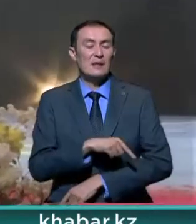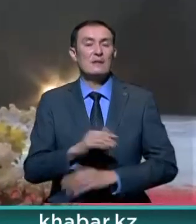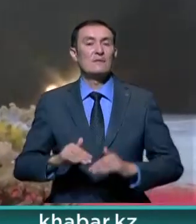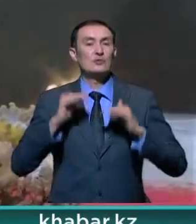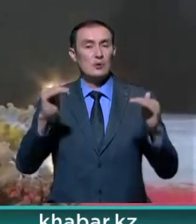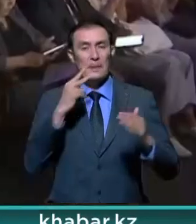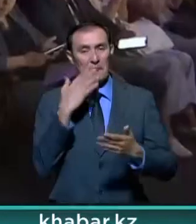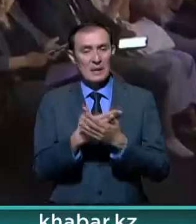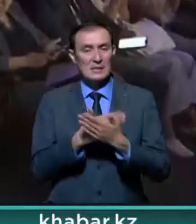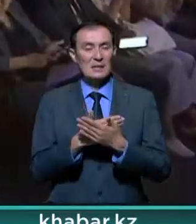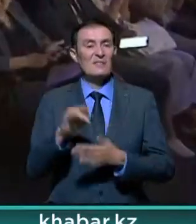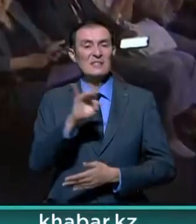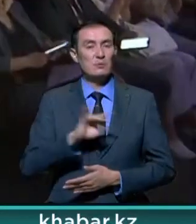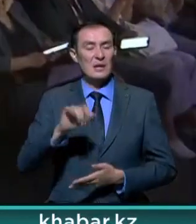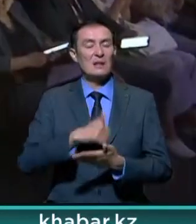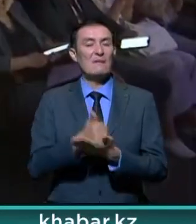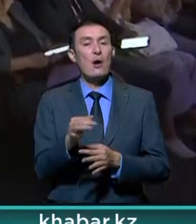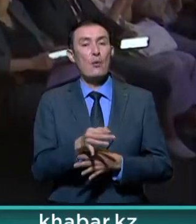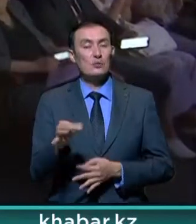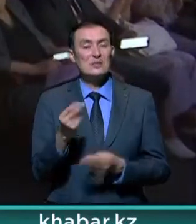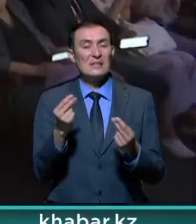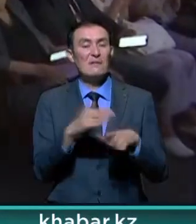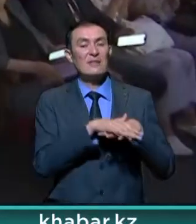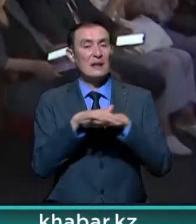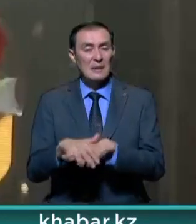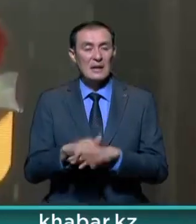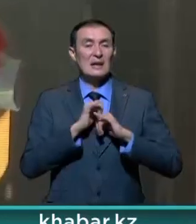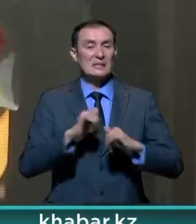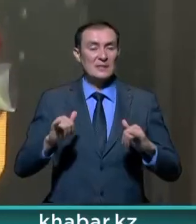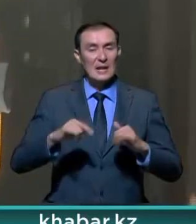высокий показатель по стране. Глава области отметил, что средства, выделяемые на